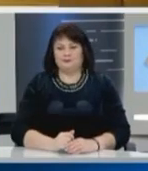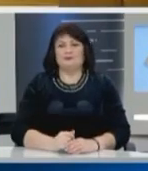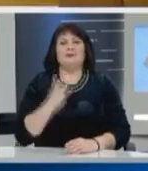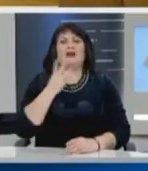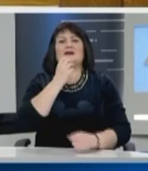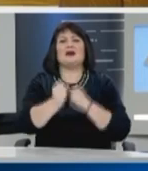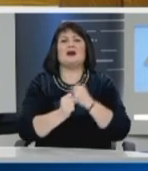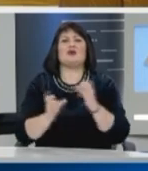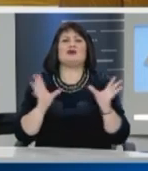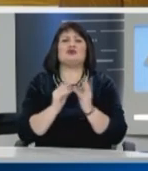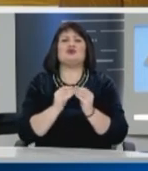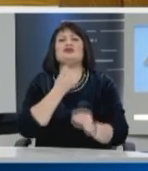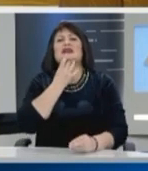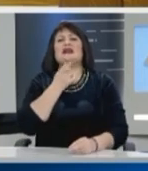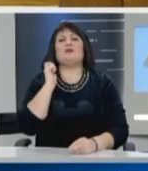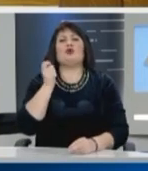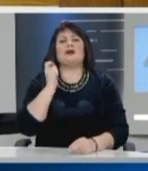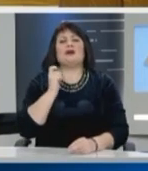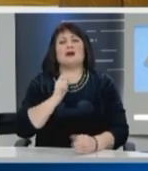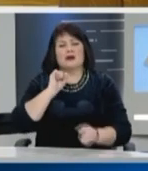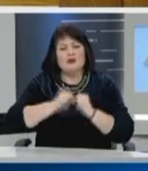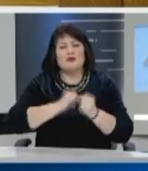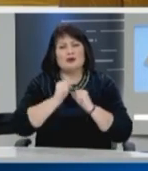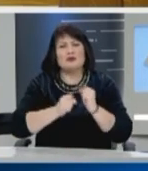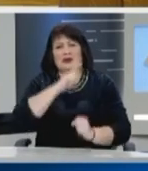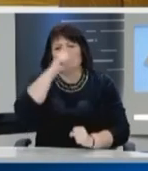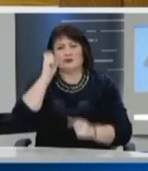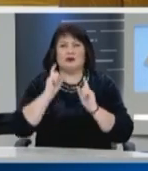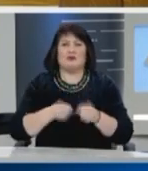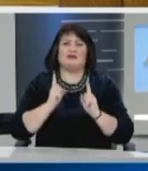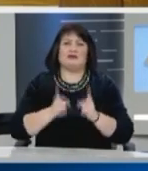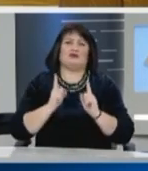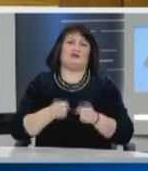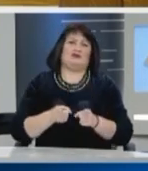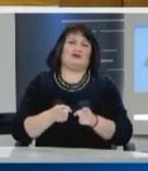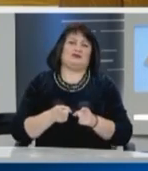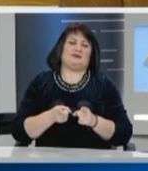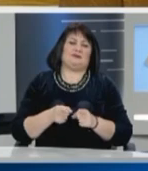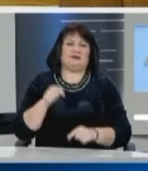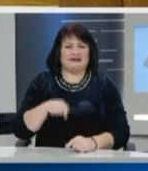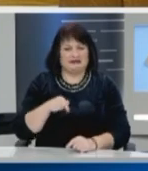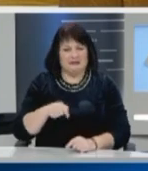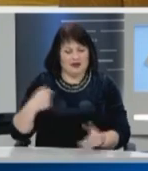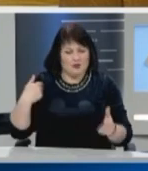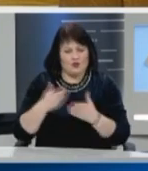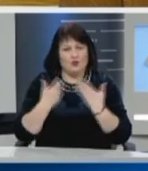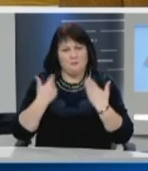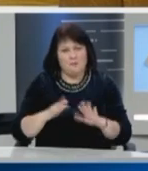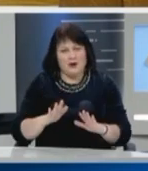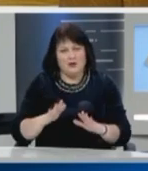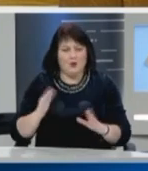Μια τριετία ολόκληρης σκληρών πολιτικών αγώνων και δύσκολων αποφάσεων. Και σήμερα, μετά από όλα αυτά,